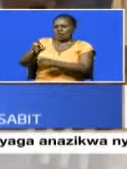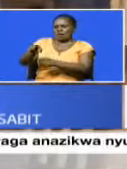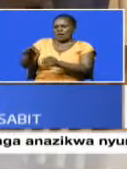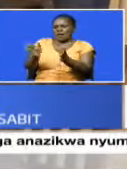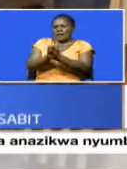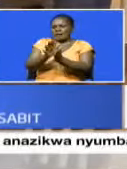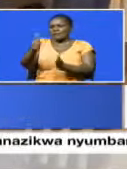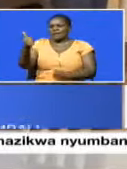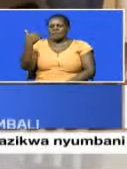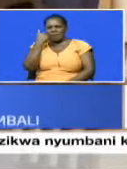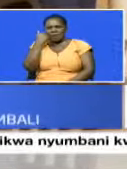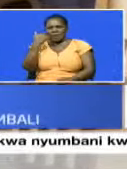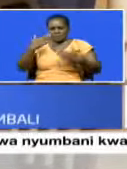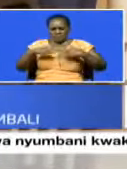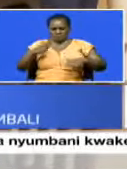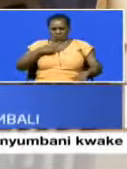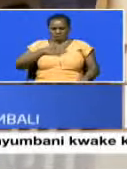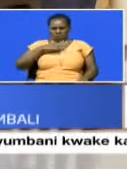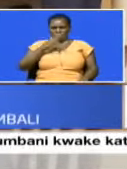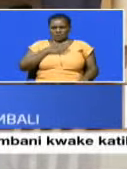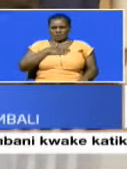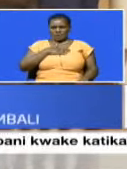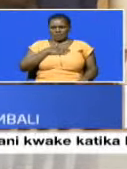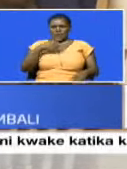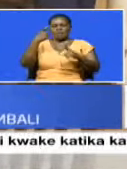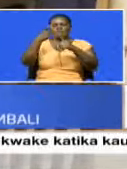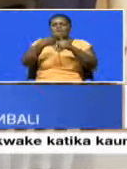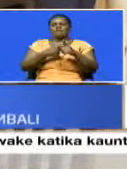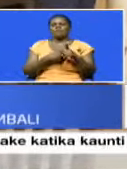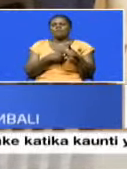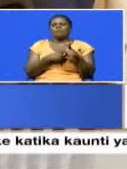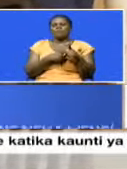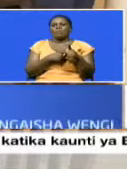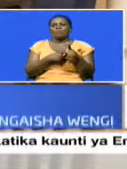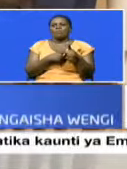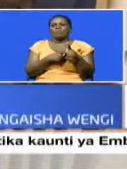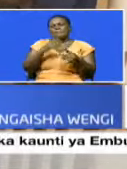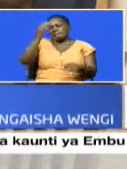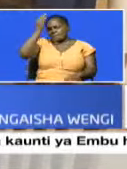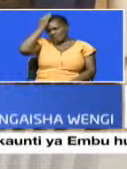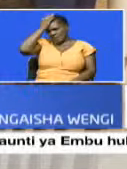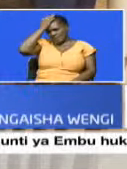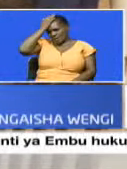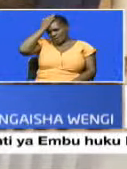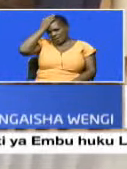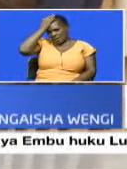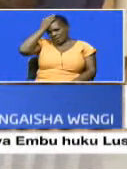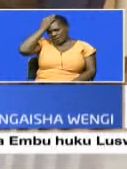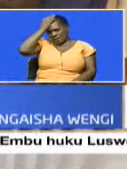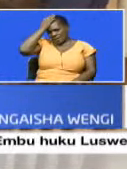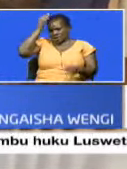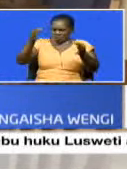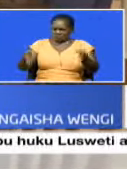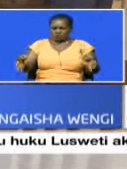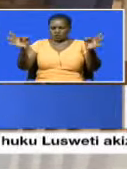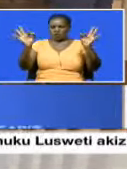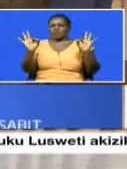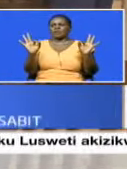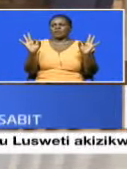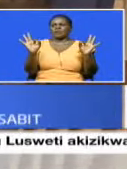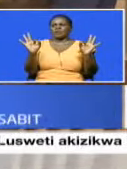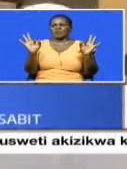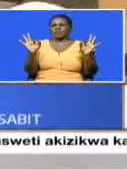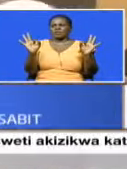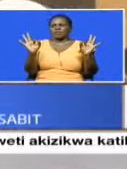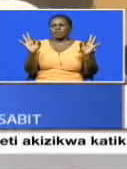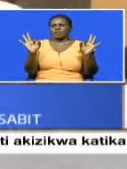mengine. So watu wetu kutoka Jumatatu rasmi